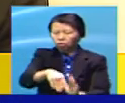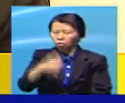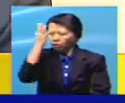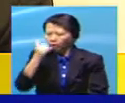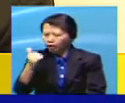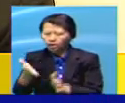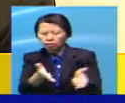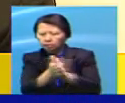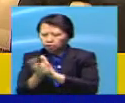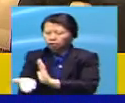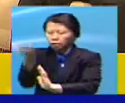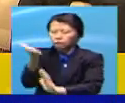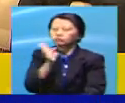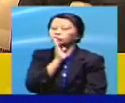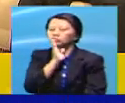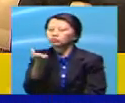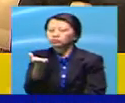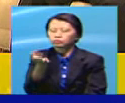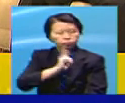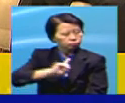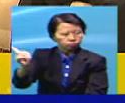apa pula kita nak naikkan harga?